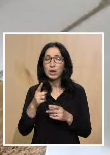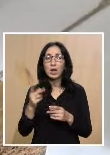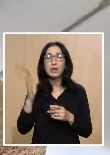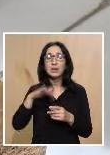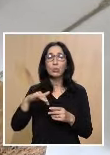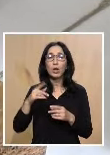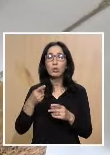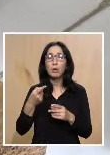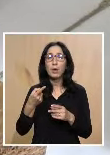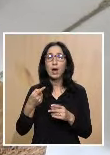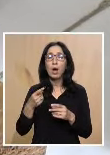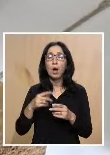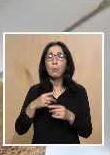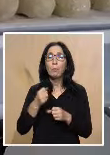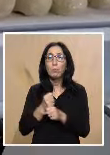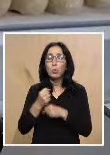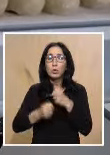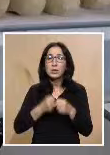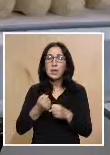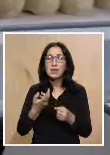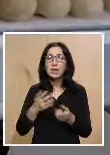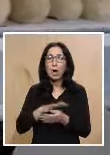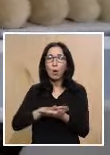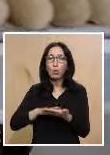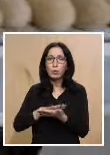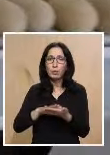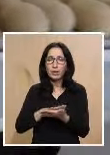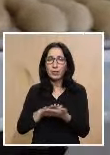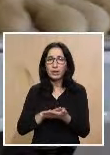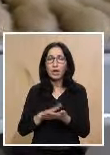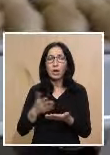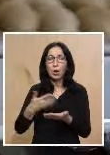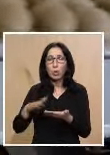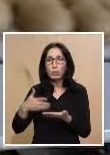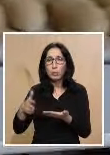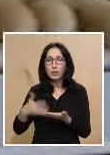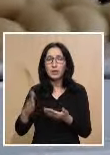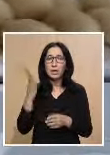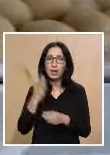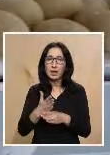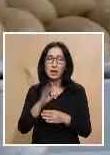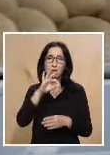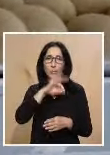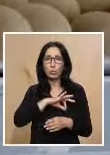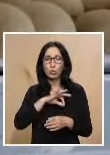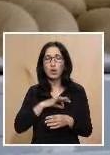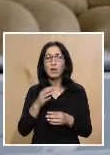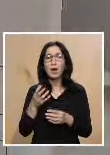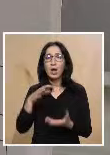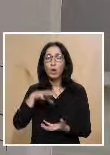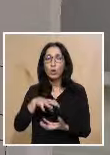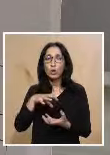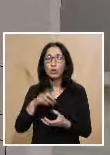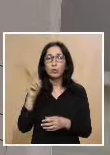имаме процес на отмиване, при мен в случая ръчно, отмиване и накрая се получава